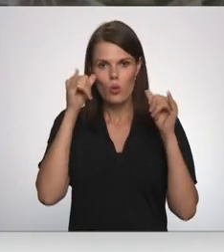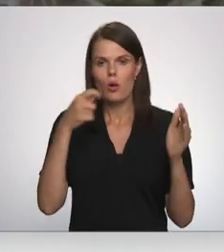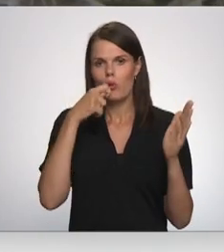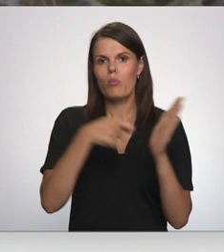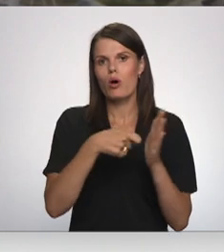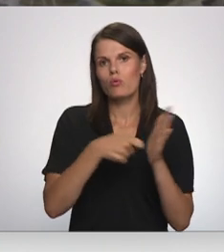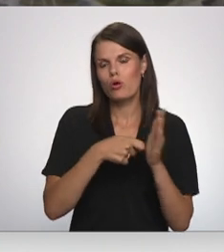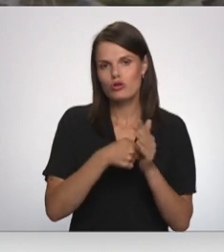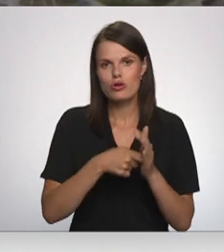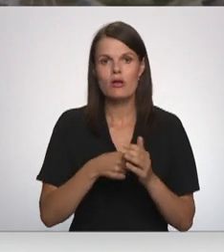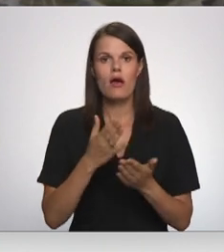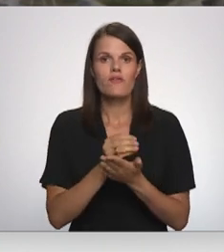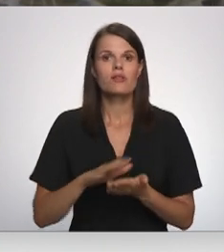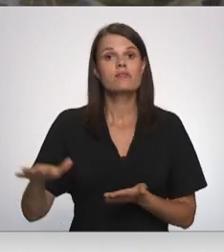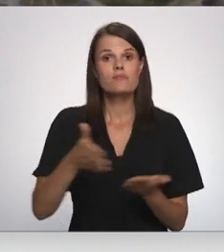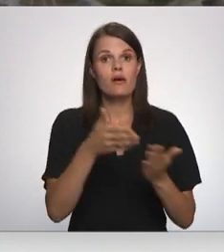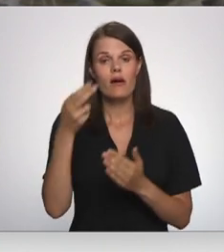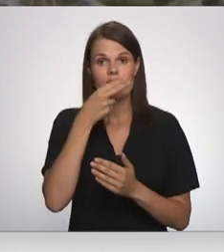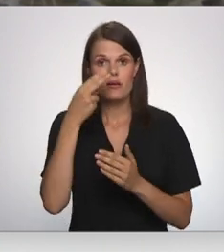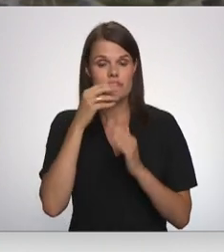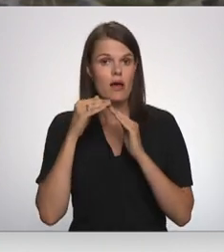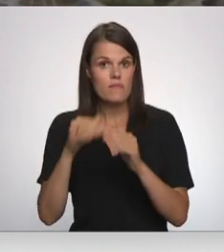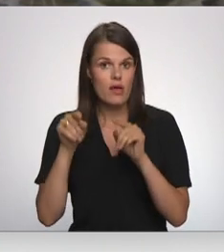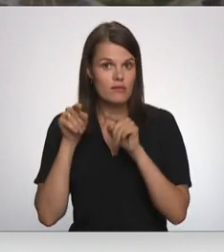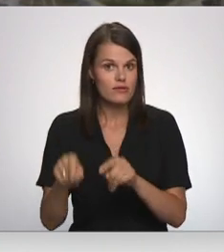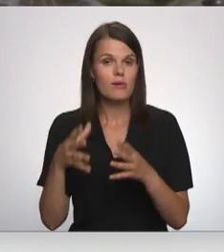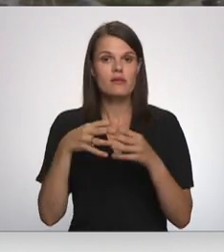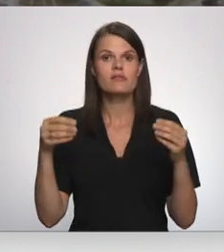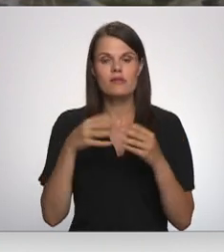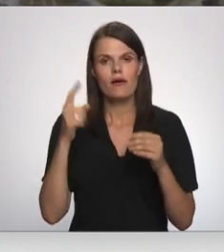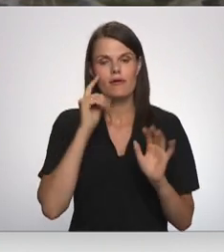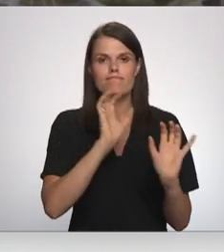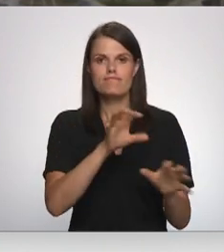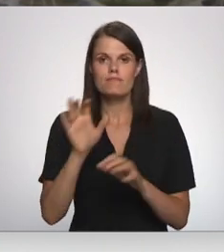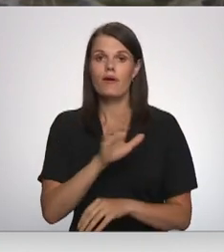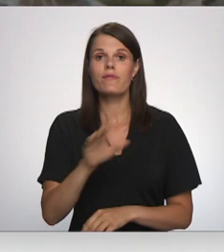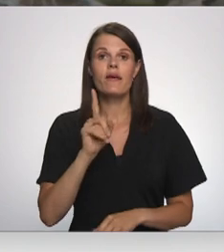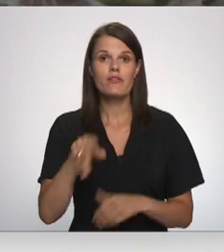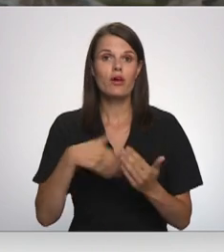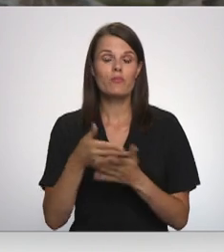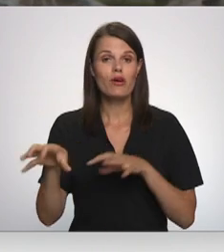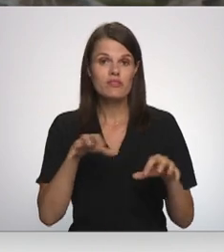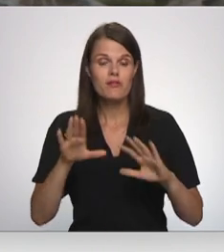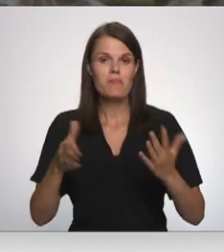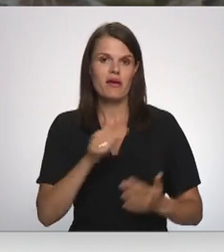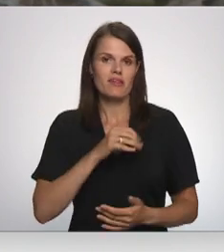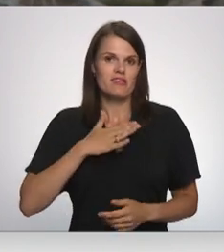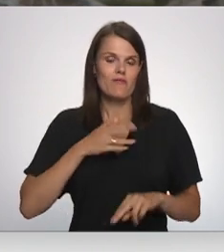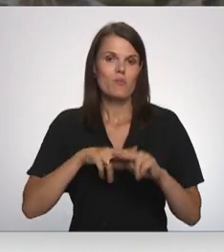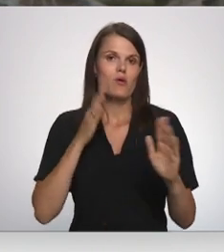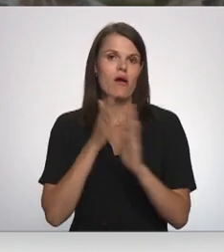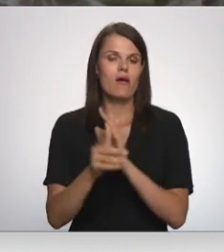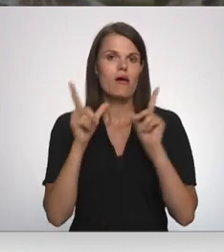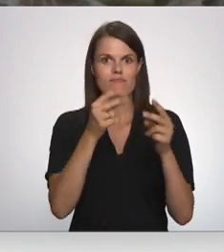uzturēšanai, Vidzemē kādā saimniecībā sienas tiek gādātas ne tikai dzīvniekiem, bet arī savam un garām braucēju priekam. Šosies malā publiskai apskatē